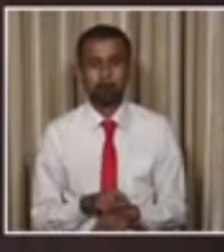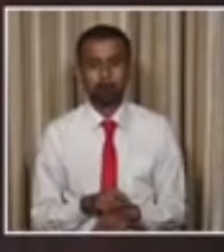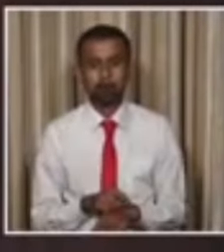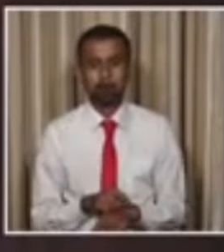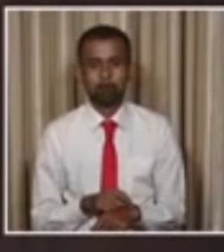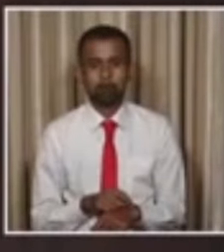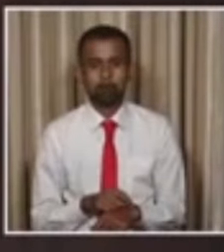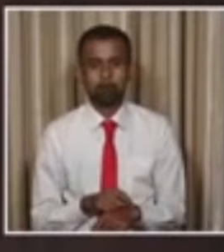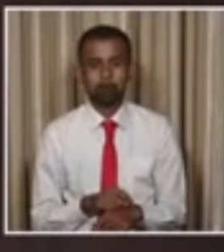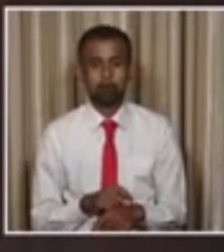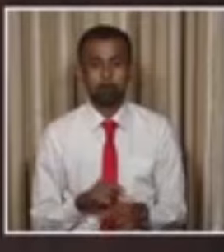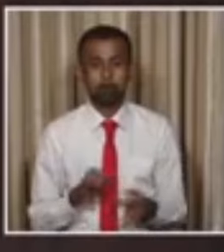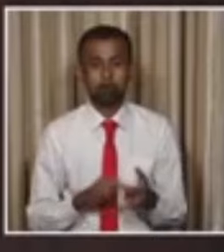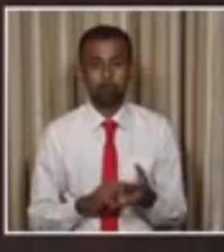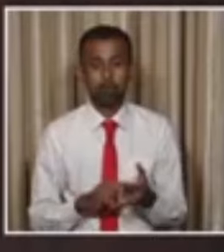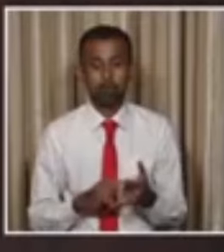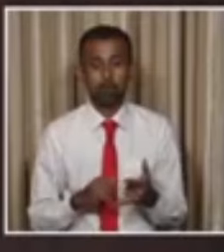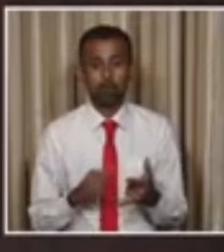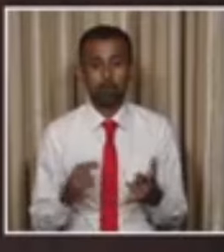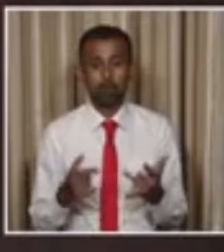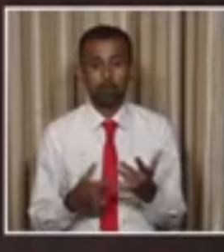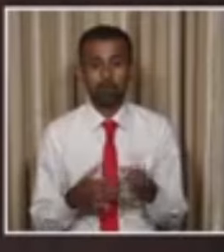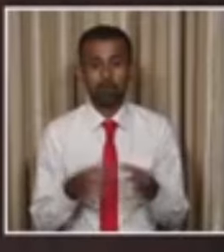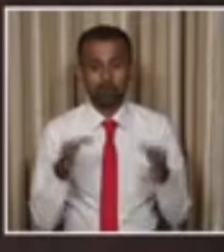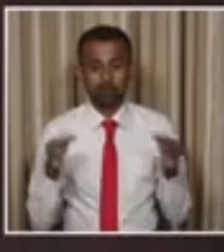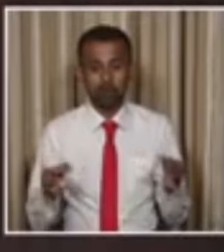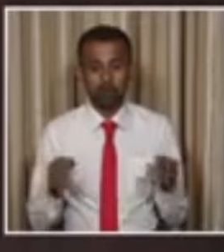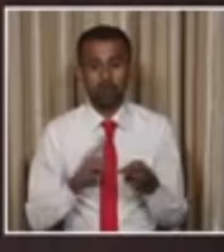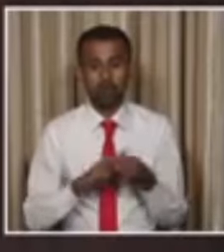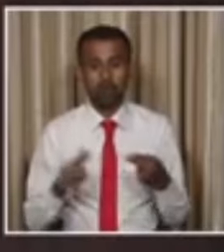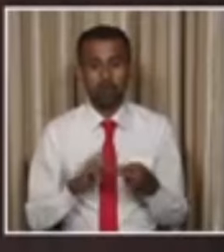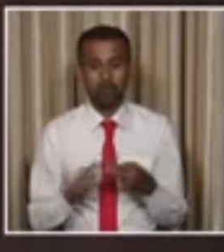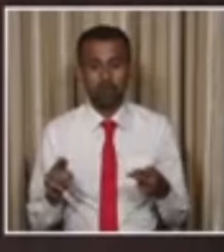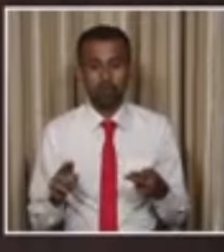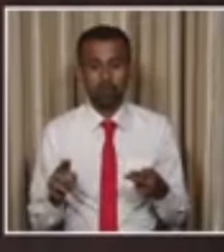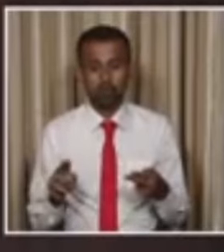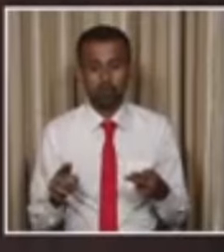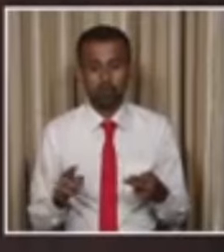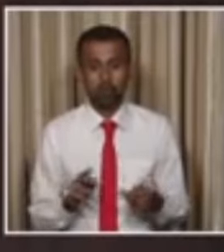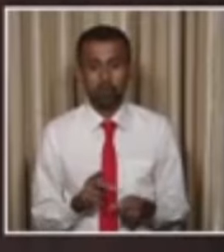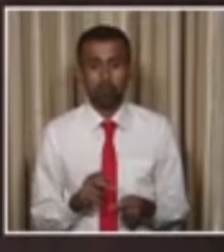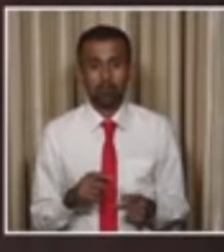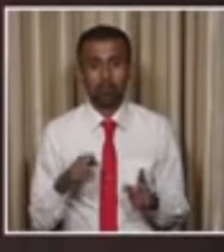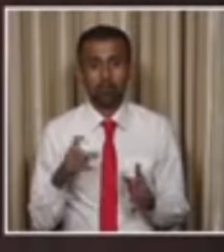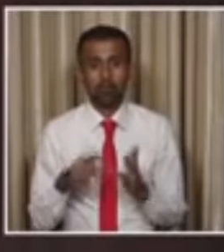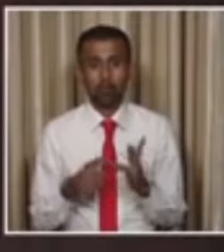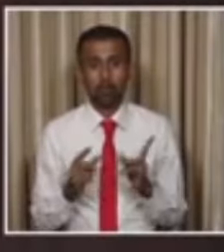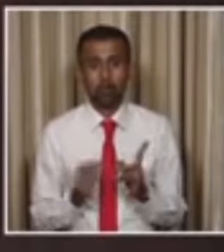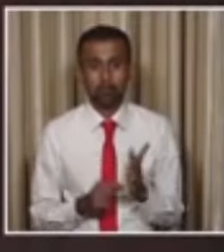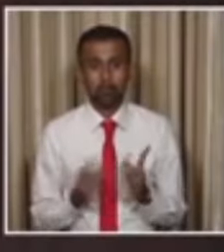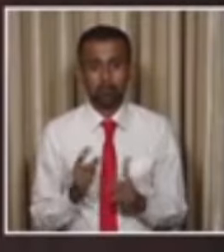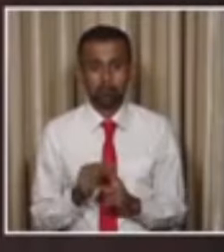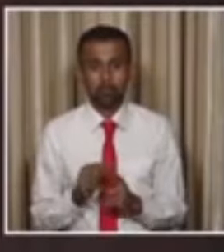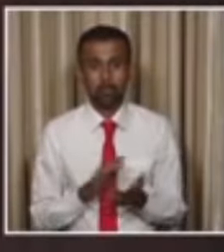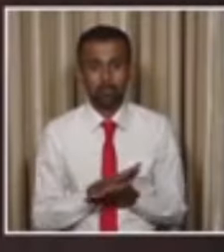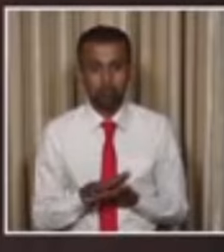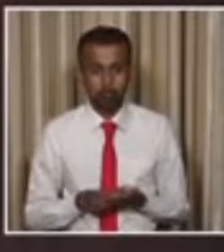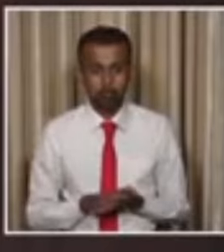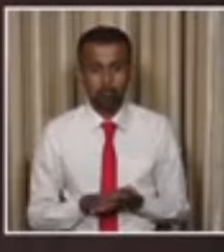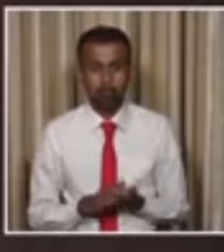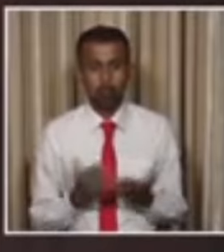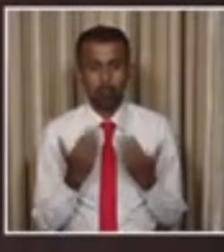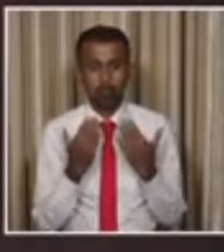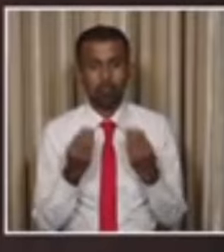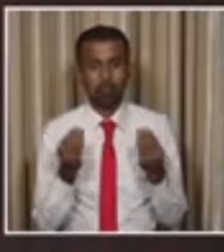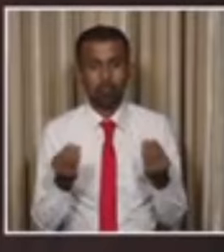ස්පොට් ටෙන්ඩර් එකක් යනවා. ස්පොට් ටෙන්ඩර් දාන්න එපා කියලා මේ අපේ කෝප් කමිටුවෙන් බොහොම පැහැදිලිව උපදෙස්